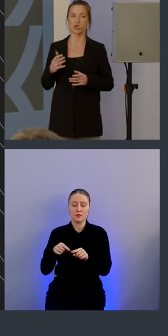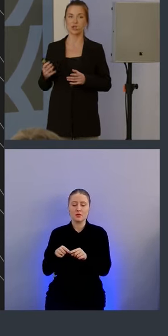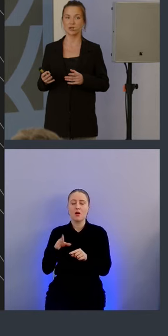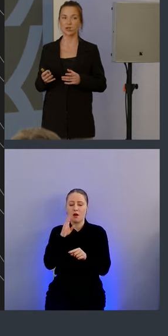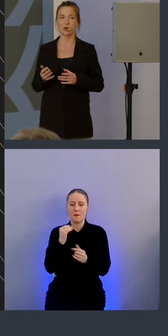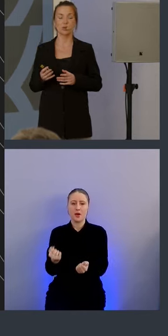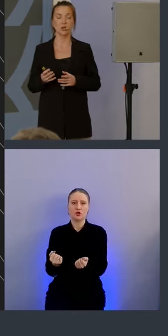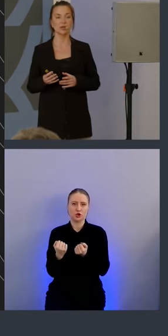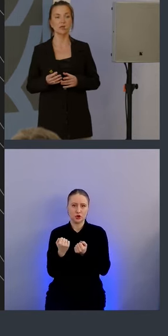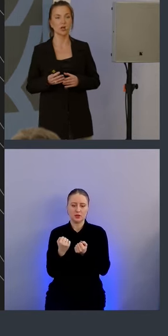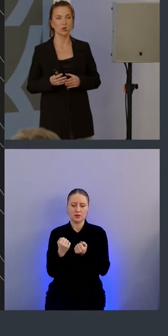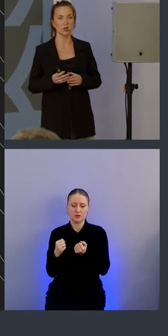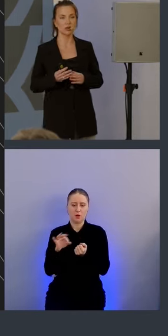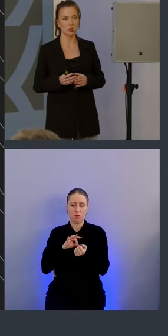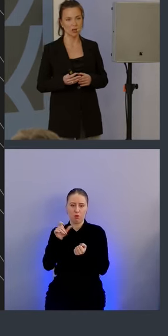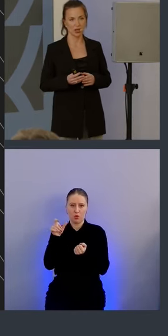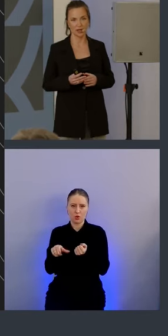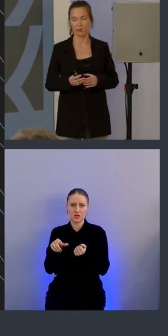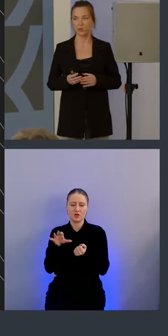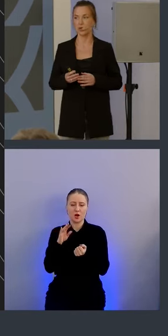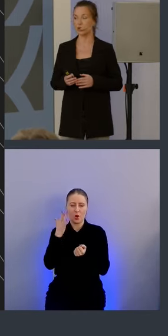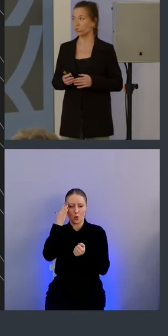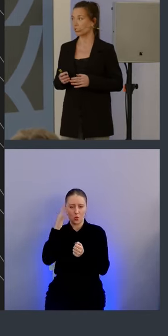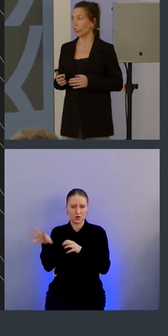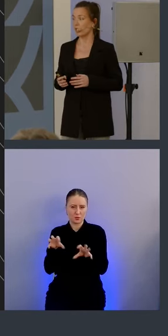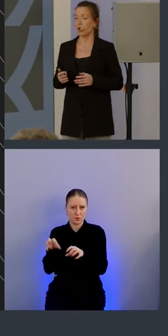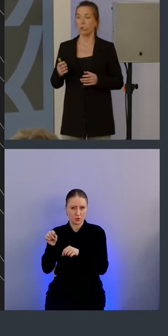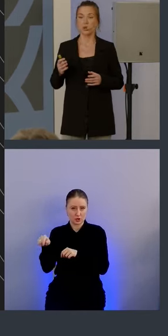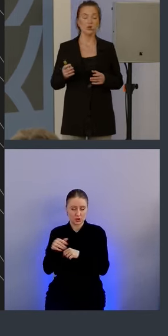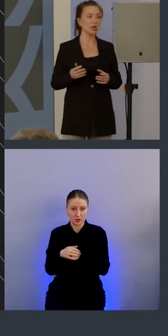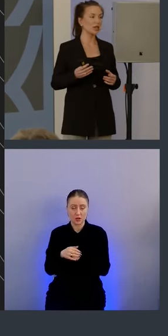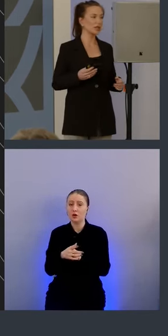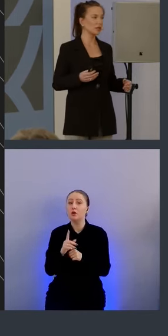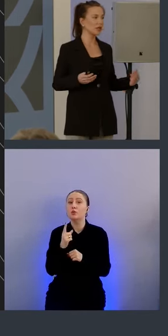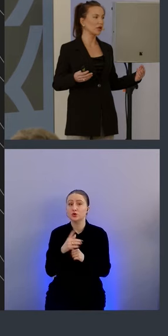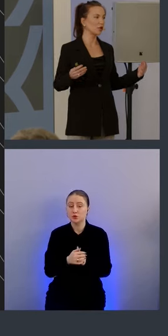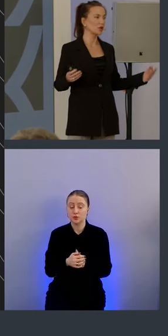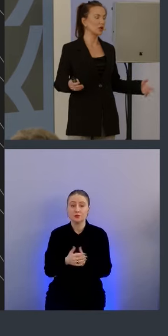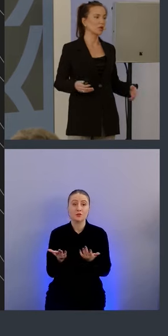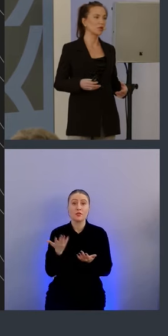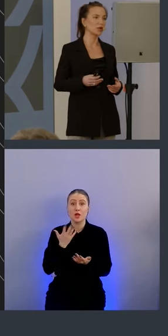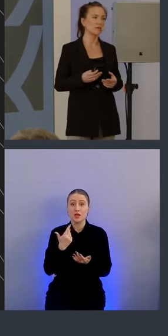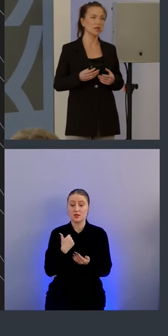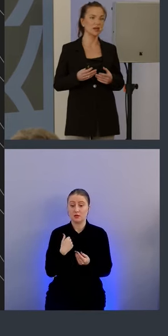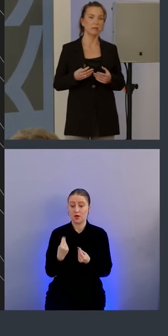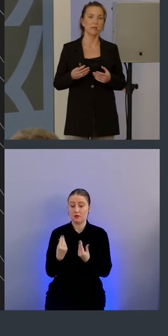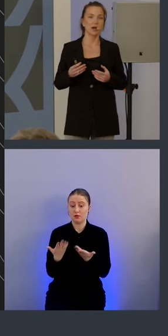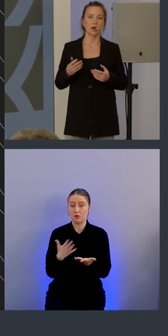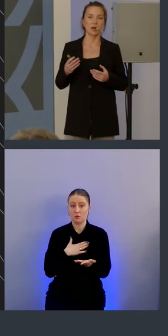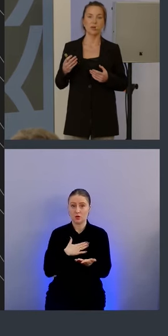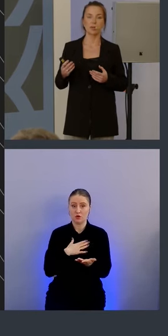нам защитить пользователя от злоумышленника. Почему? Потому что если мы даем нашим